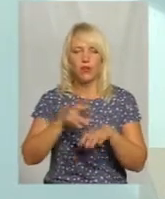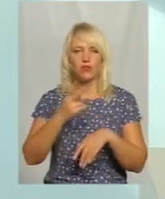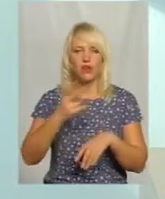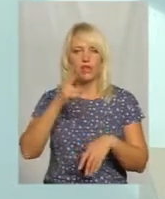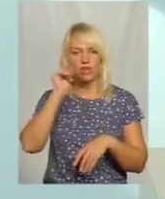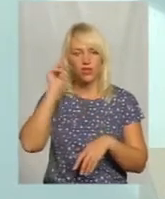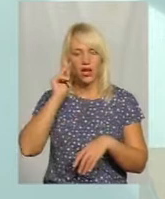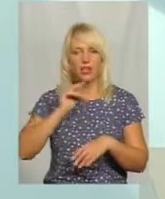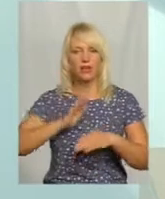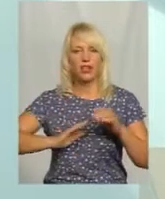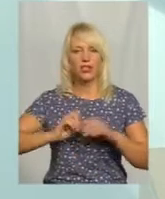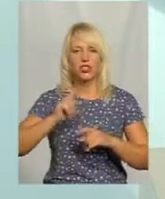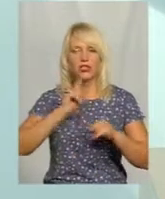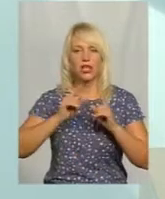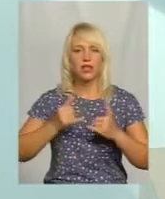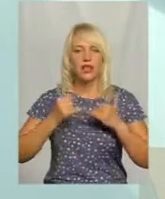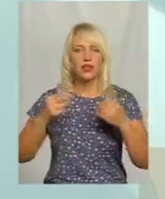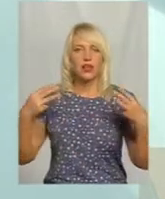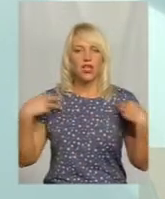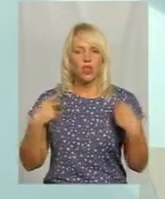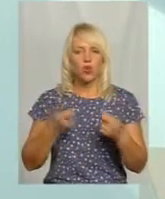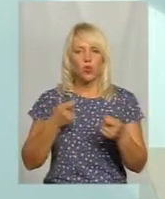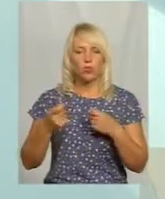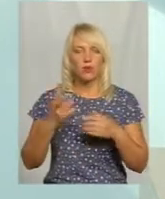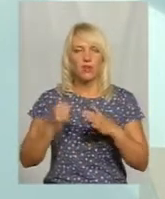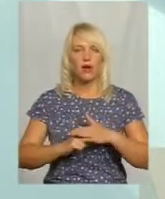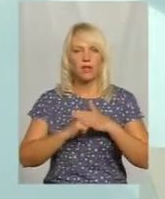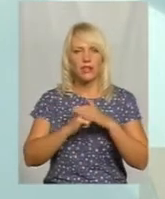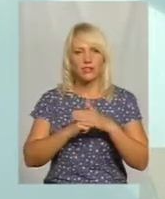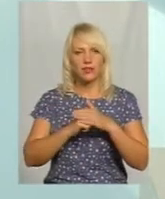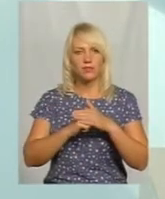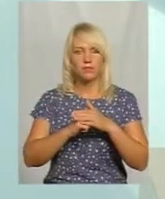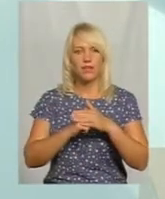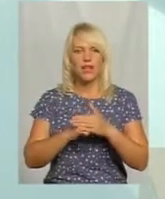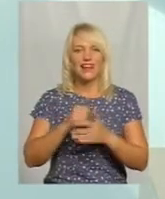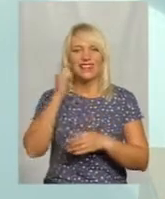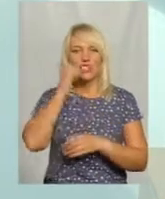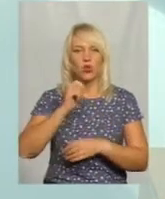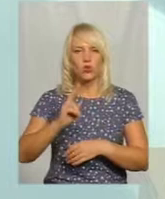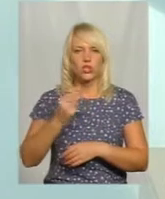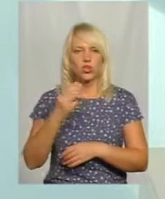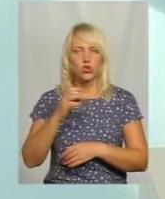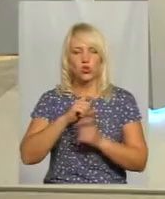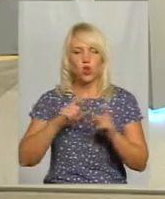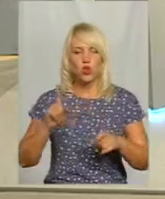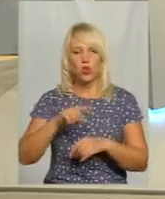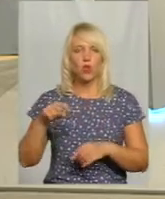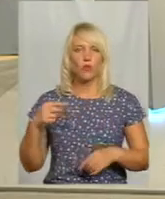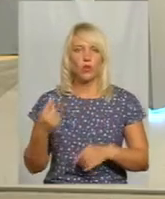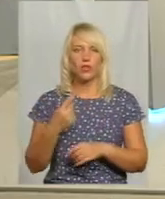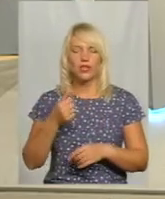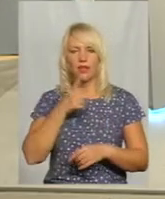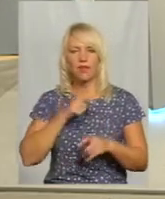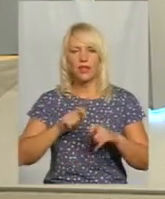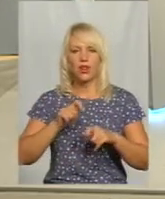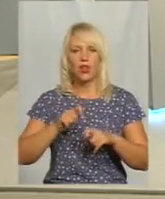практичних семінари для начальників управління відділів. Один на базі Старокостянтинівської школи номер 1 пілотної,